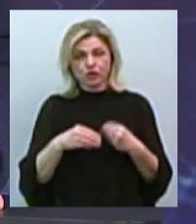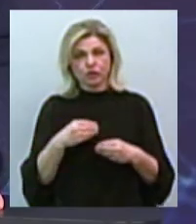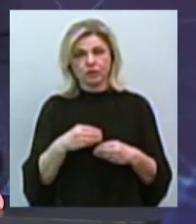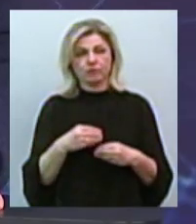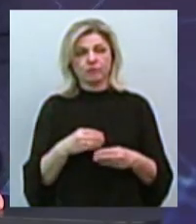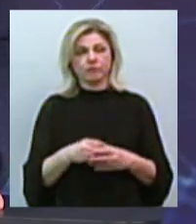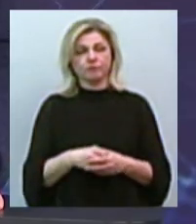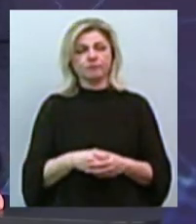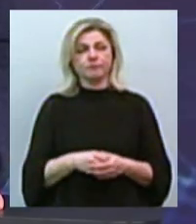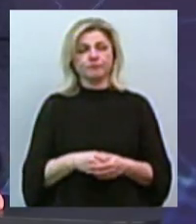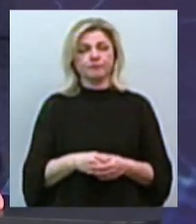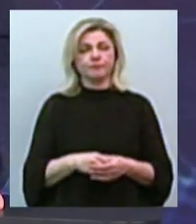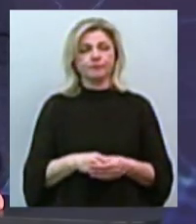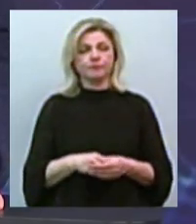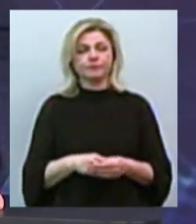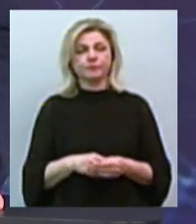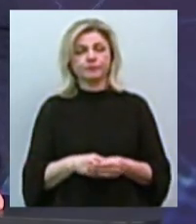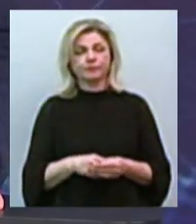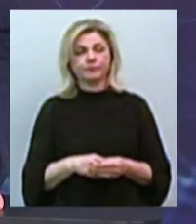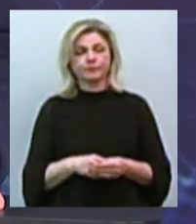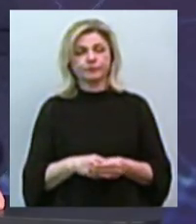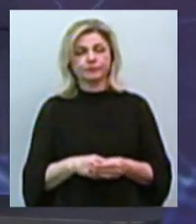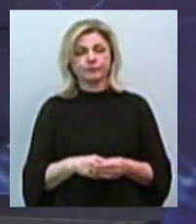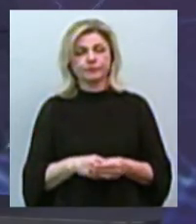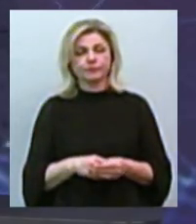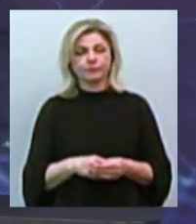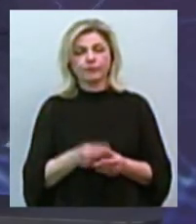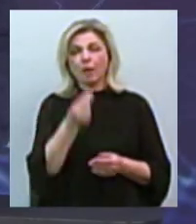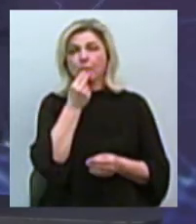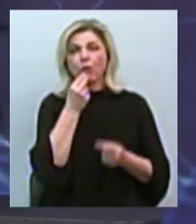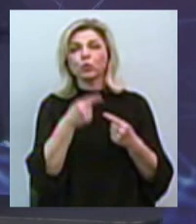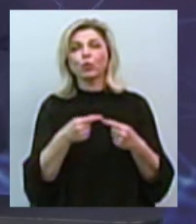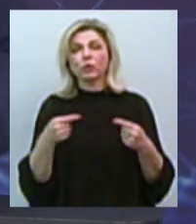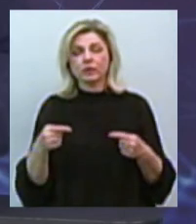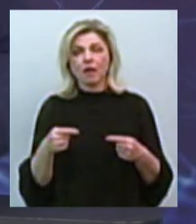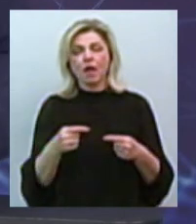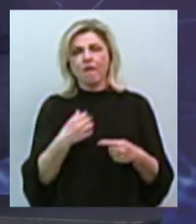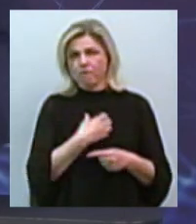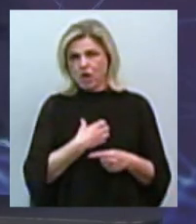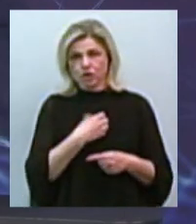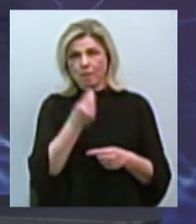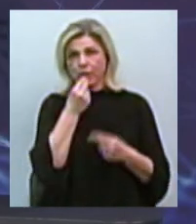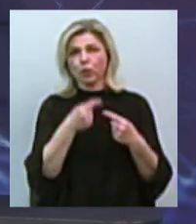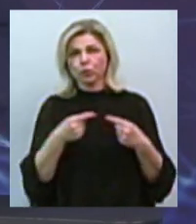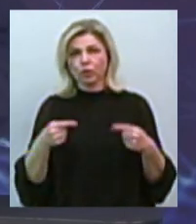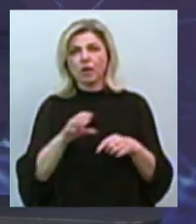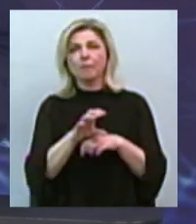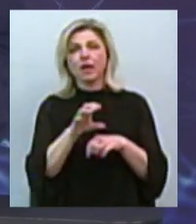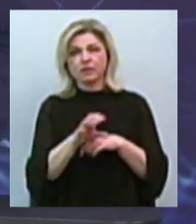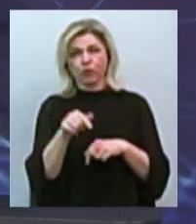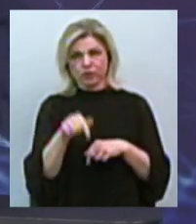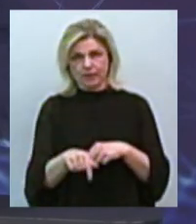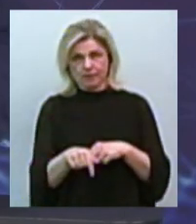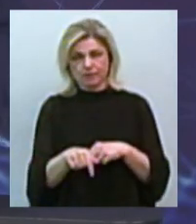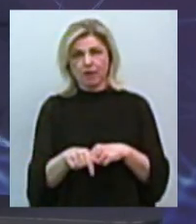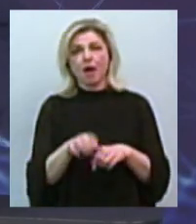одежды, хотя и то она многое производится на нашей родине, продукты питания, базовые продукты питания, они производятся здесь.